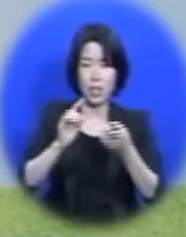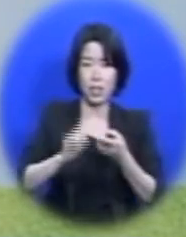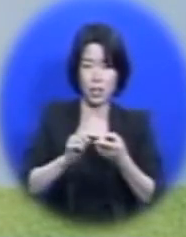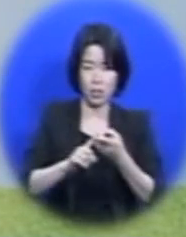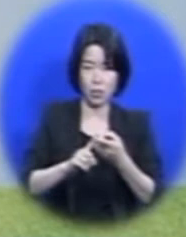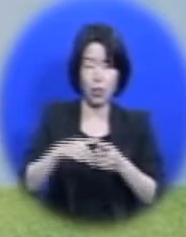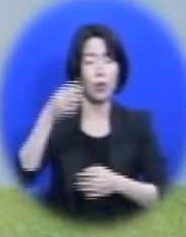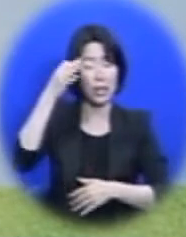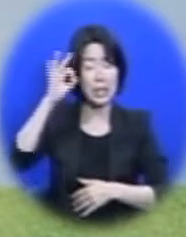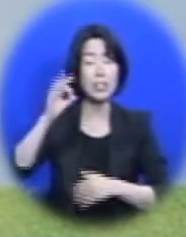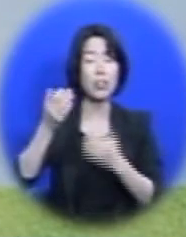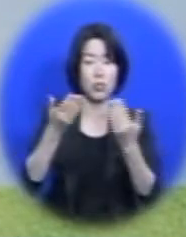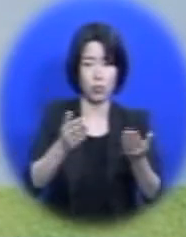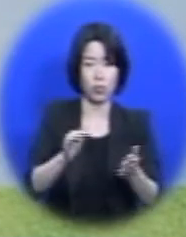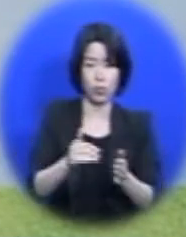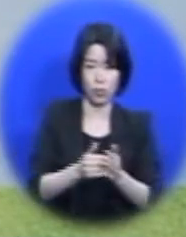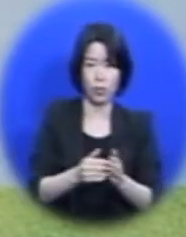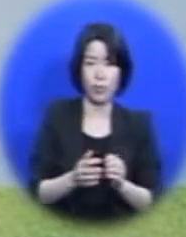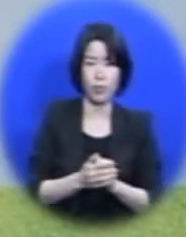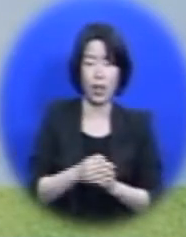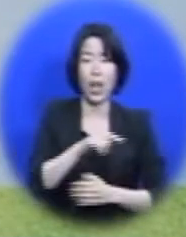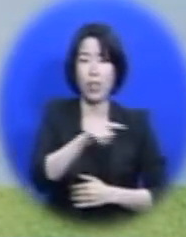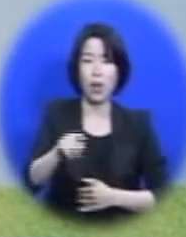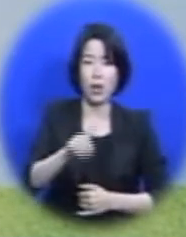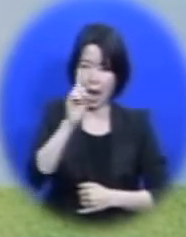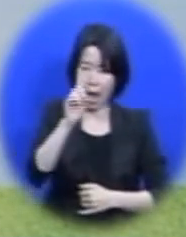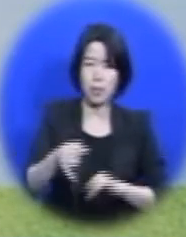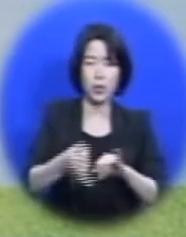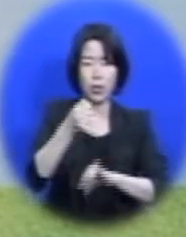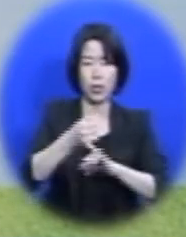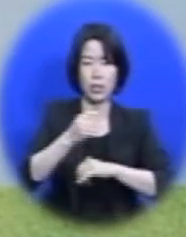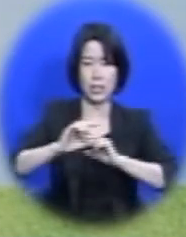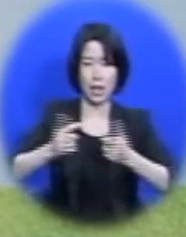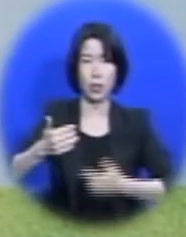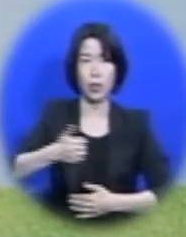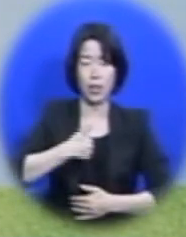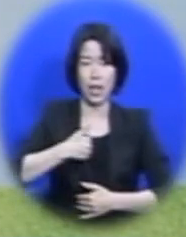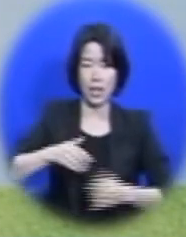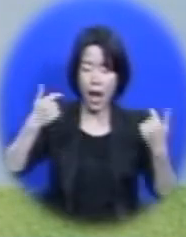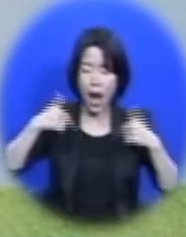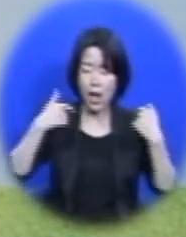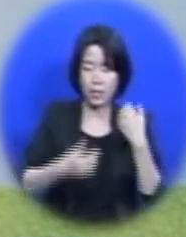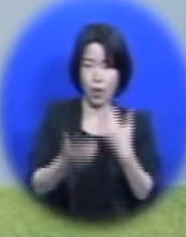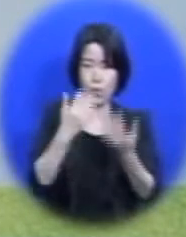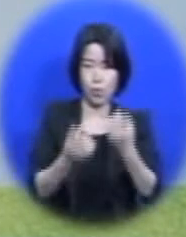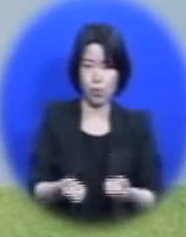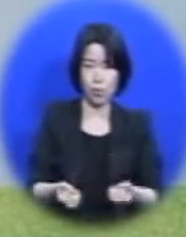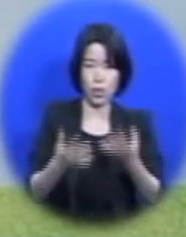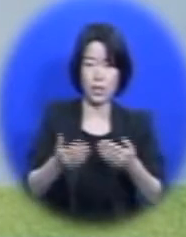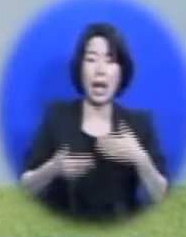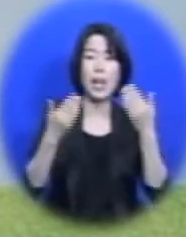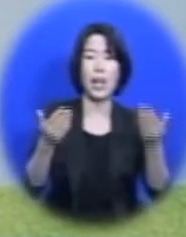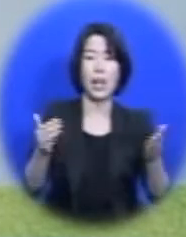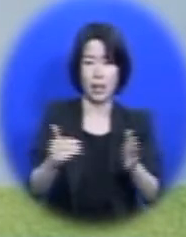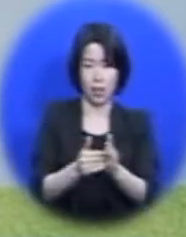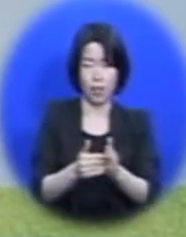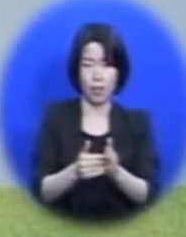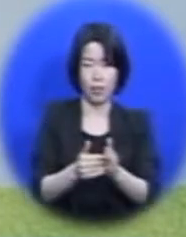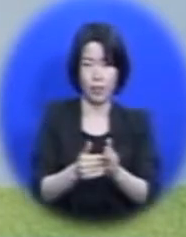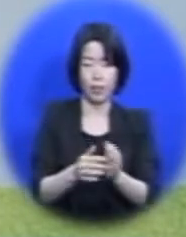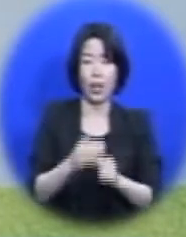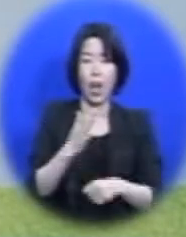대해서도 인정하셨습니다. 8절에 너희는 한 번도 거르지 않고 나에게 늘 번제를 바쳤다.